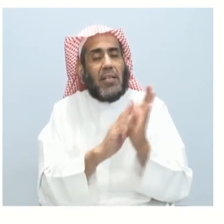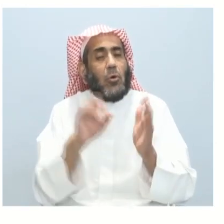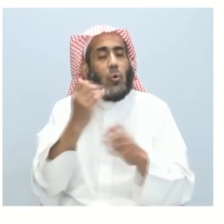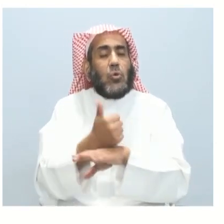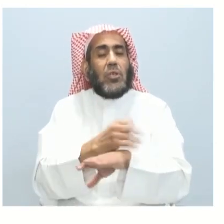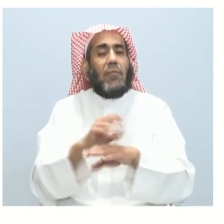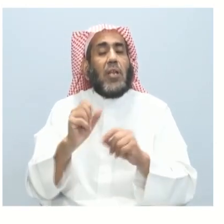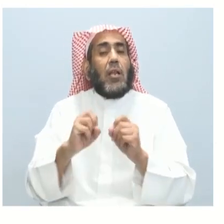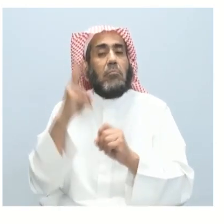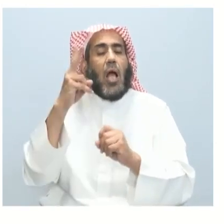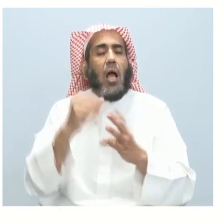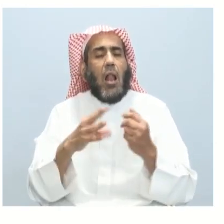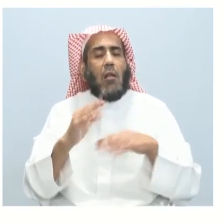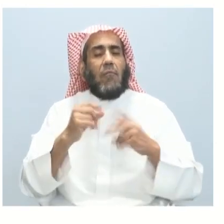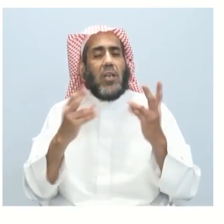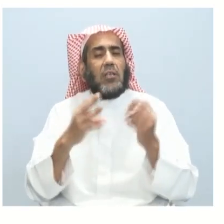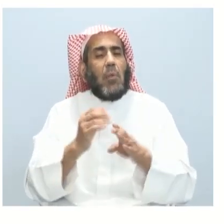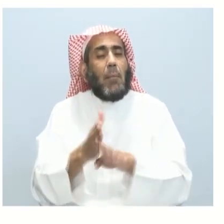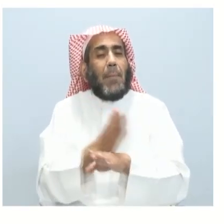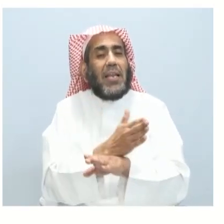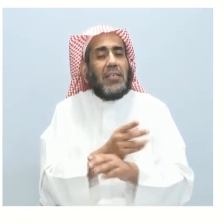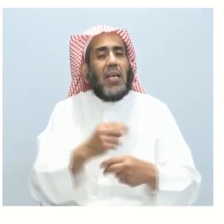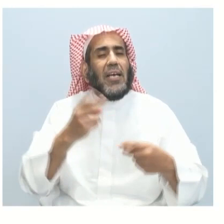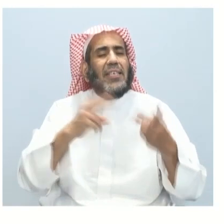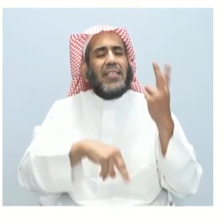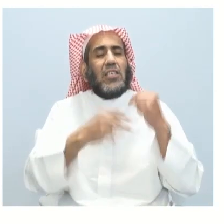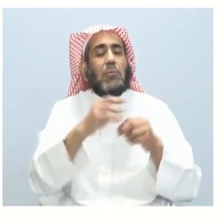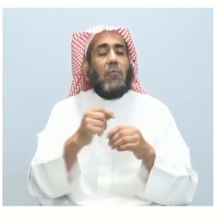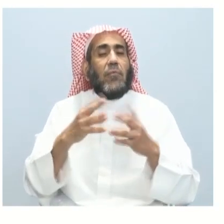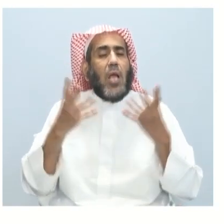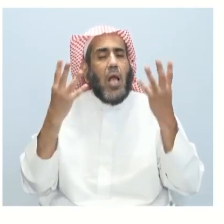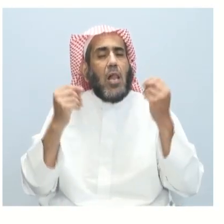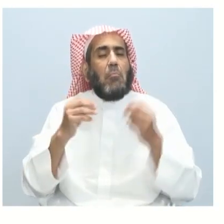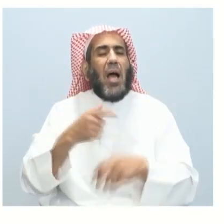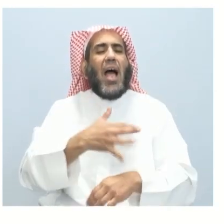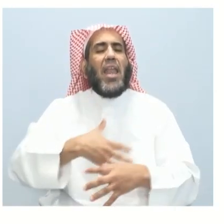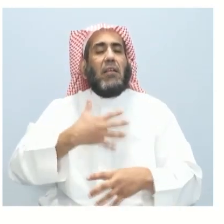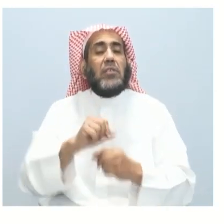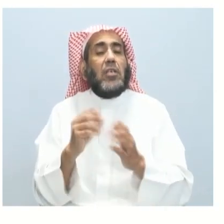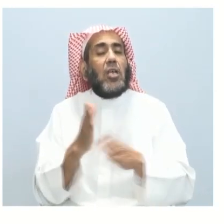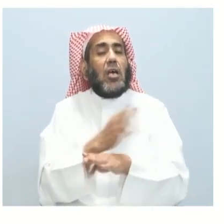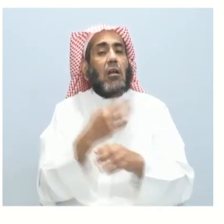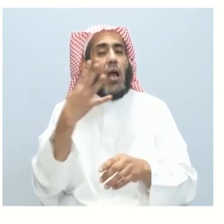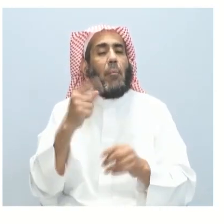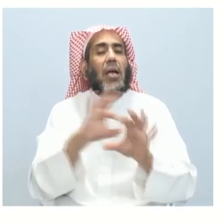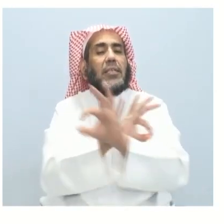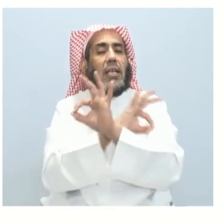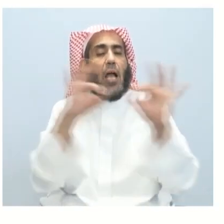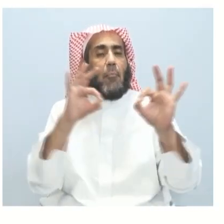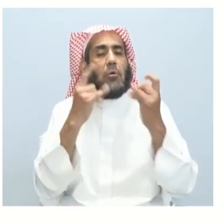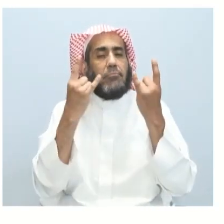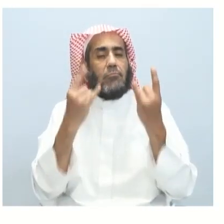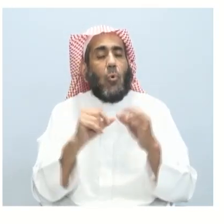الفنيه الابداع الفني واستخدم هنا المنهج التجريبي في النفس الاتجاه الرابع هو الاتجاه التكاملي وهو